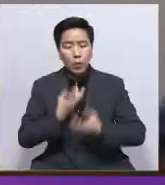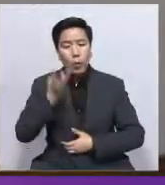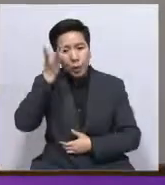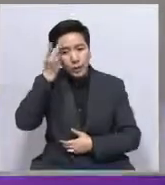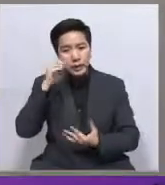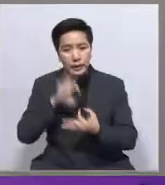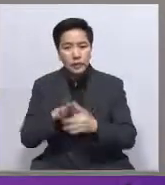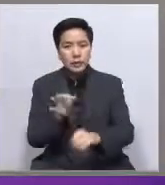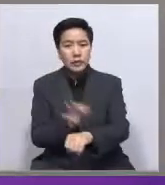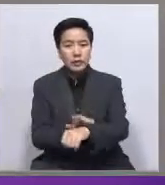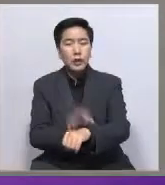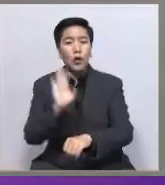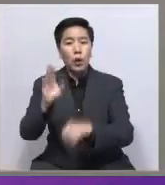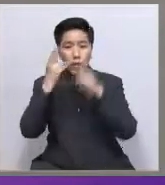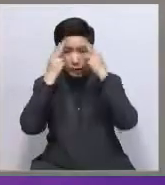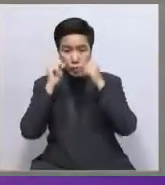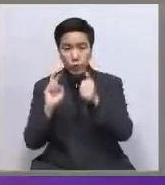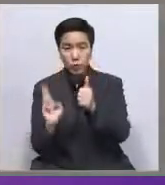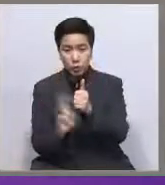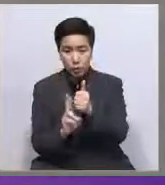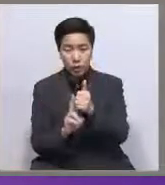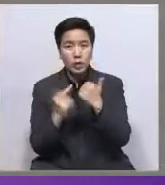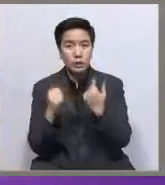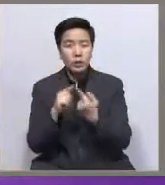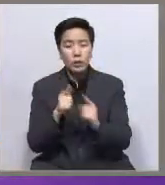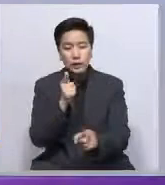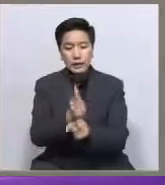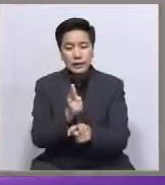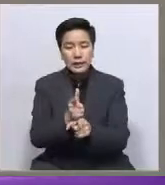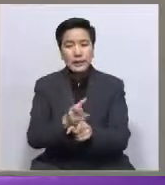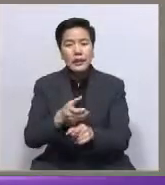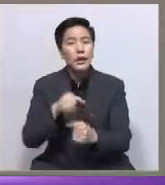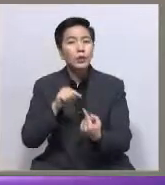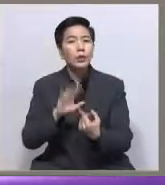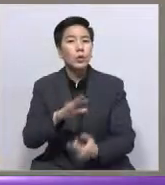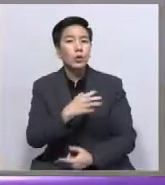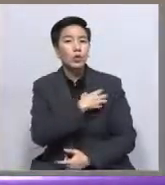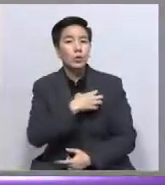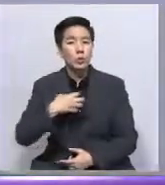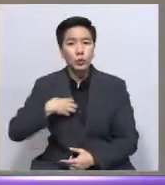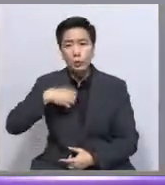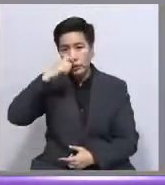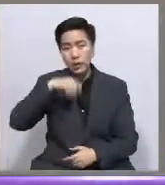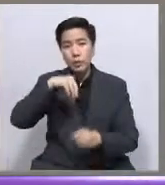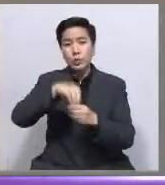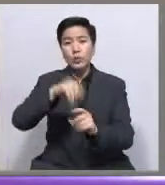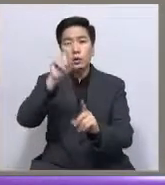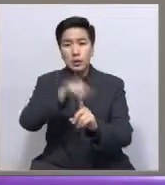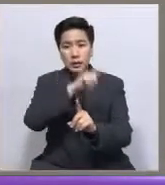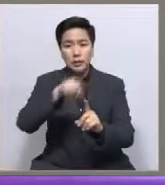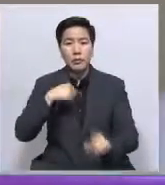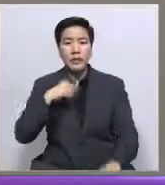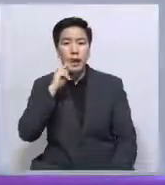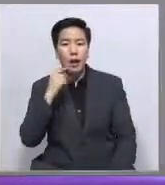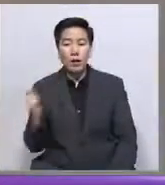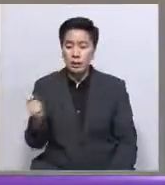เรื่องนาฬิกาของพลเอกประวิตรวงษ์สุวรรณรองนายกรัฐมนตรีในงานเลี้ยงรับรองที่สถานเอกอัครราชทูตไทยในกรุงลอนดอนว่ามีผู้